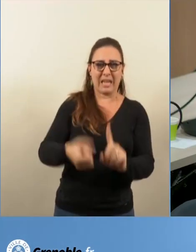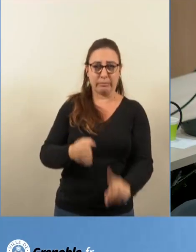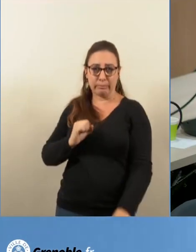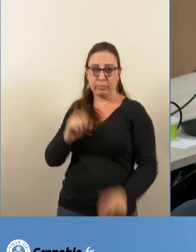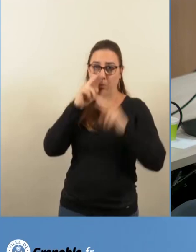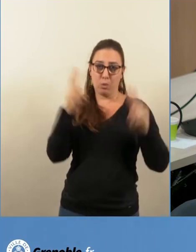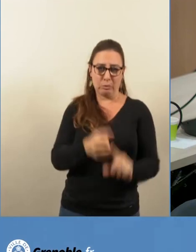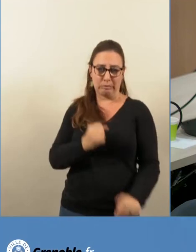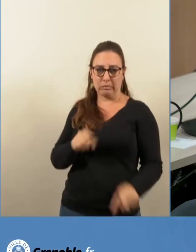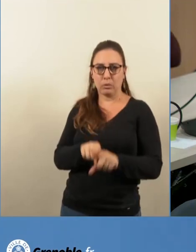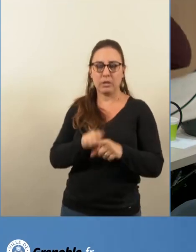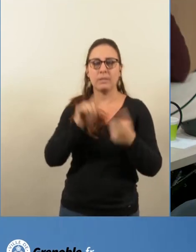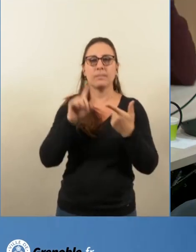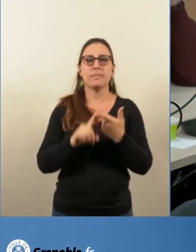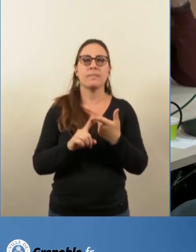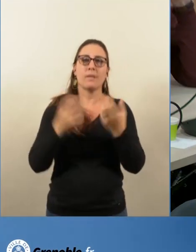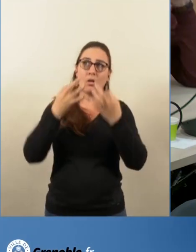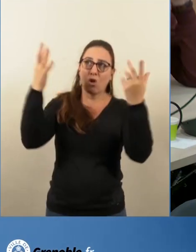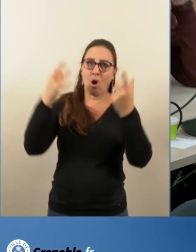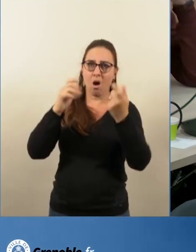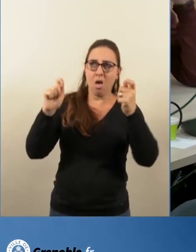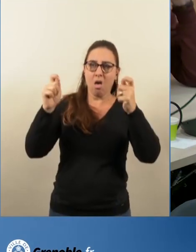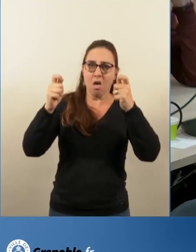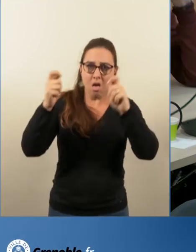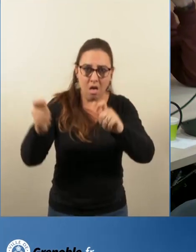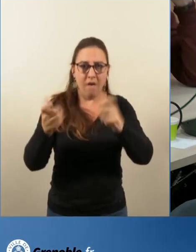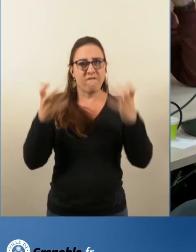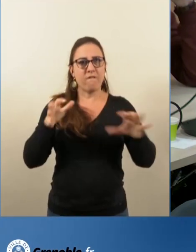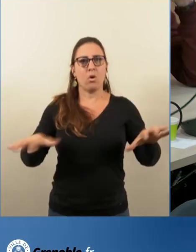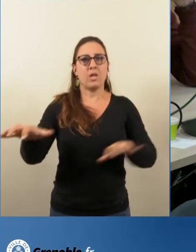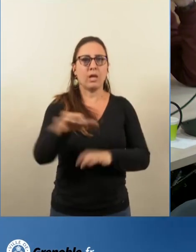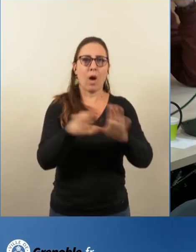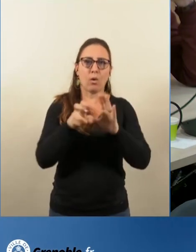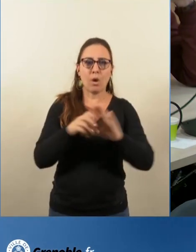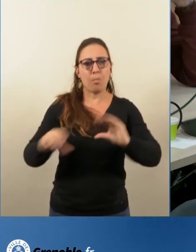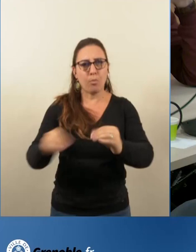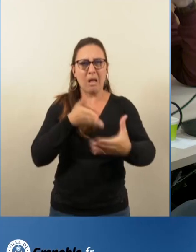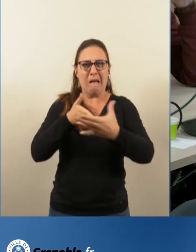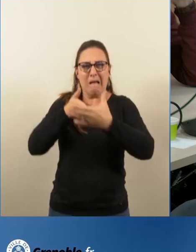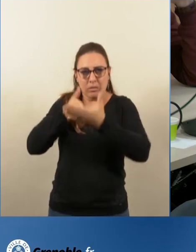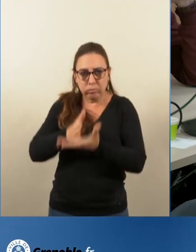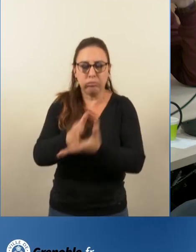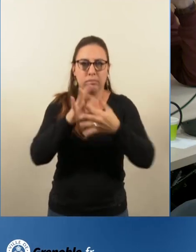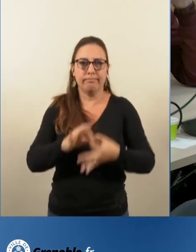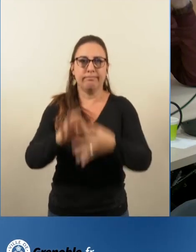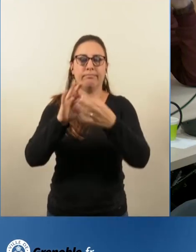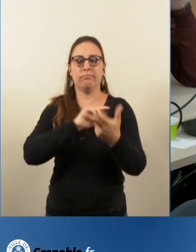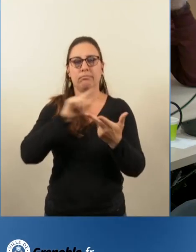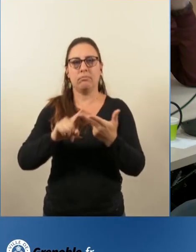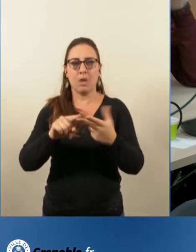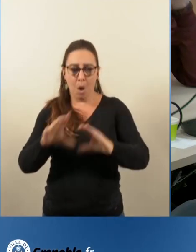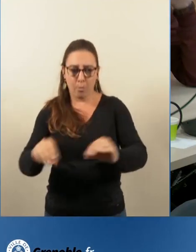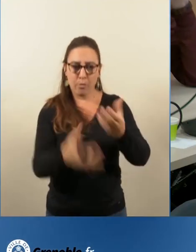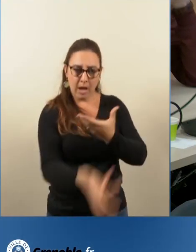s'adapter aux dérèglement climatique pour assurer la résilience du territoire et de sa population agir avec la population